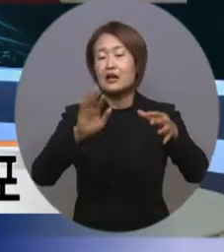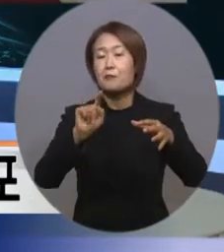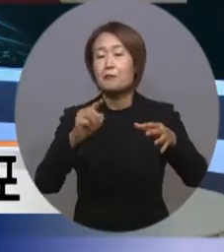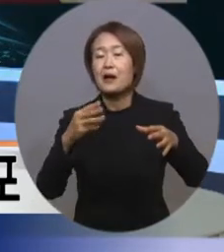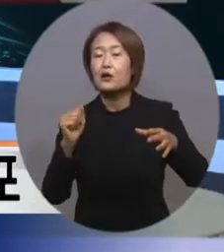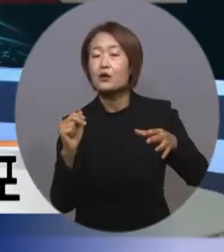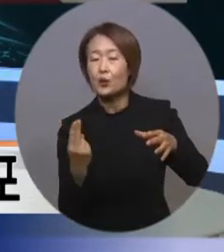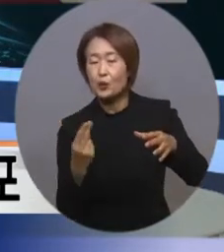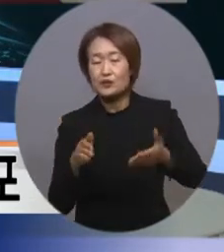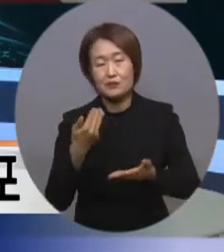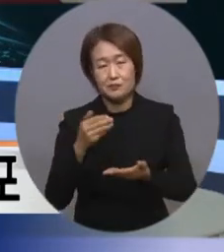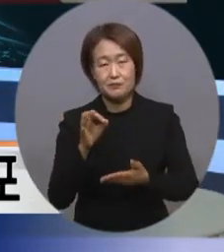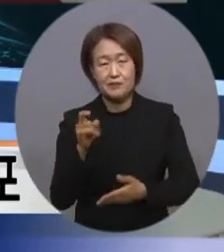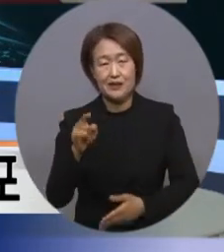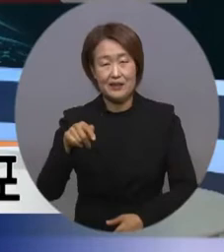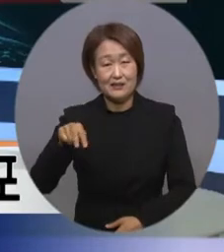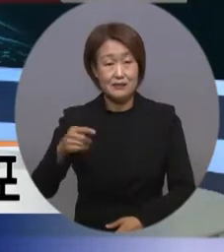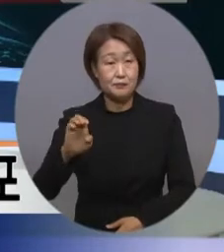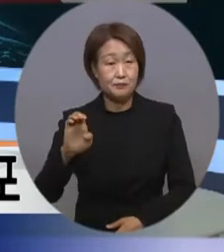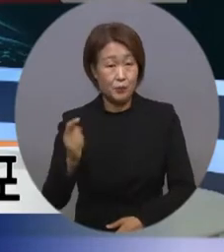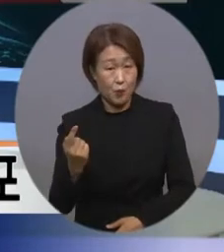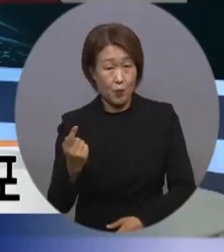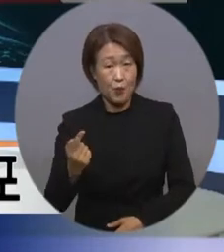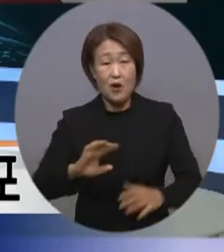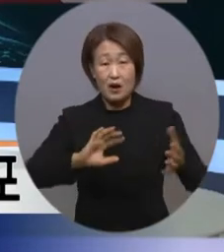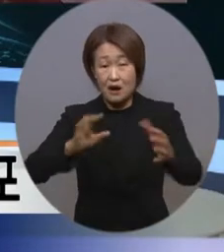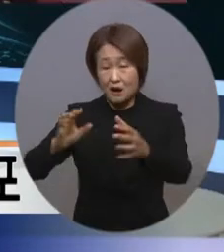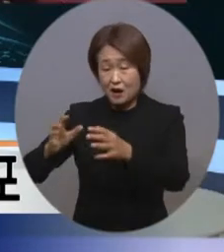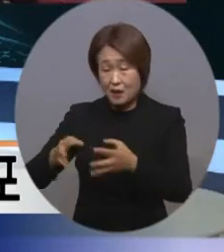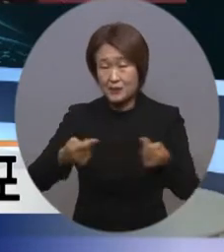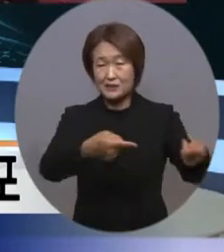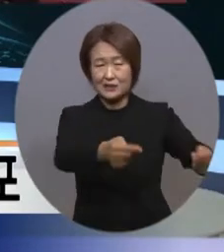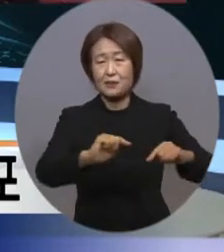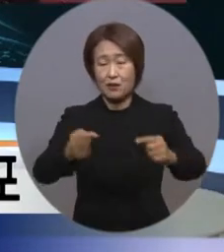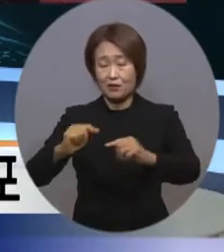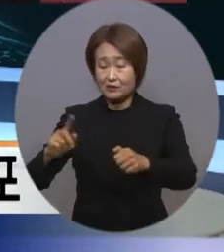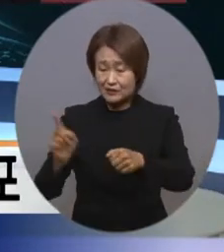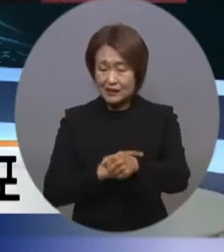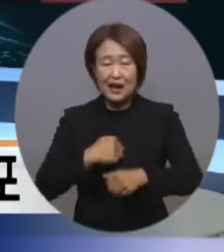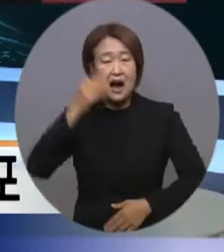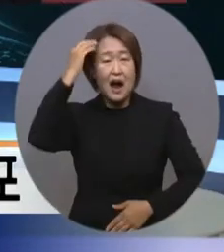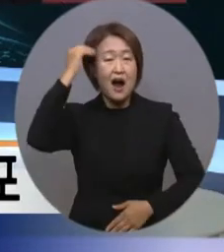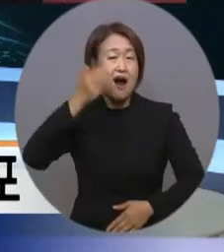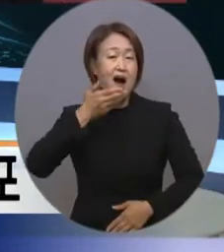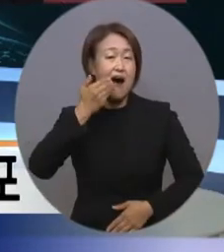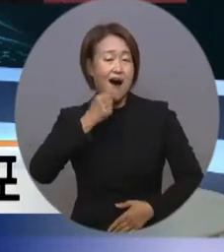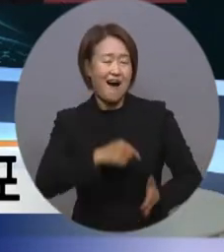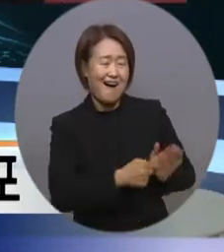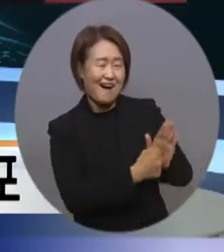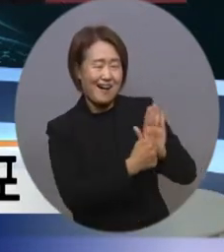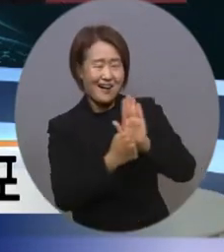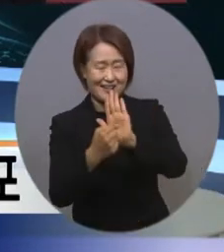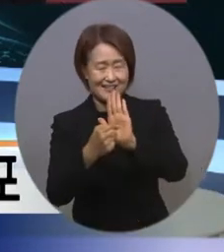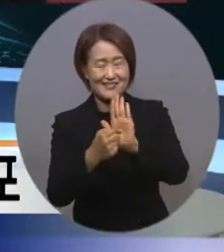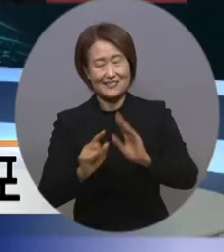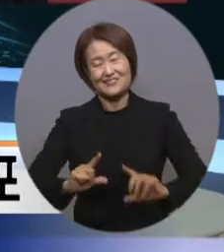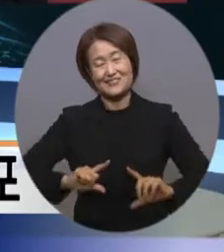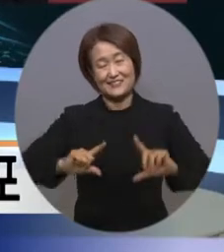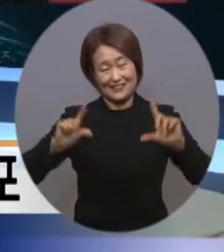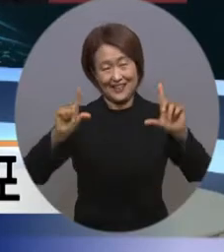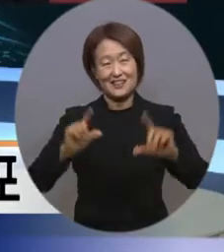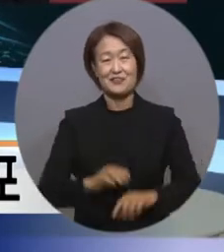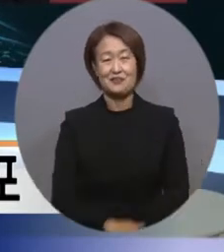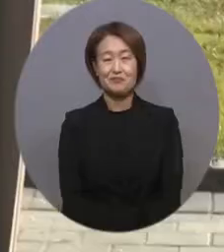맞은 엑스포에 다양한 국가가 참여해 K푸드의 우수함을 널리 알리는 장이 됐는데요. 장유진 기자가